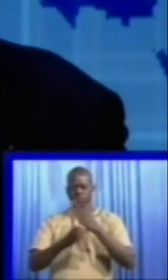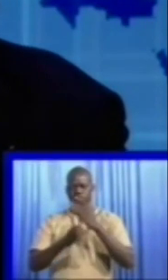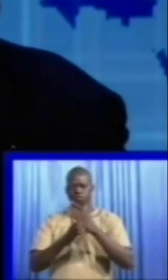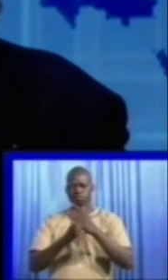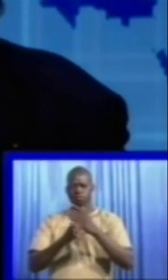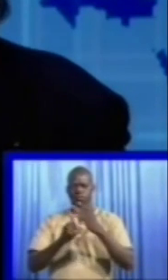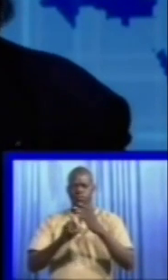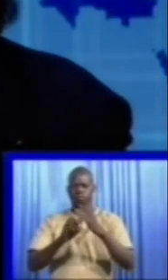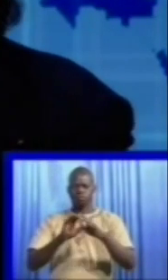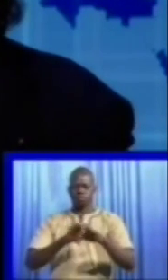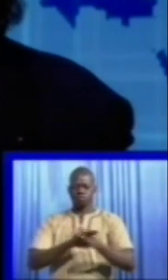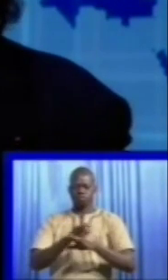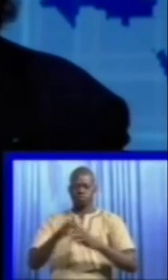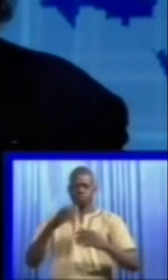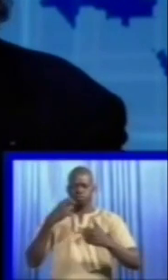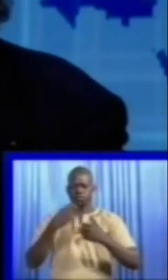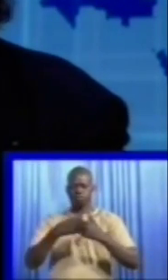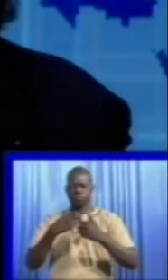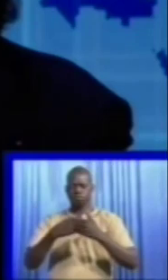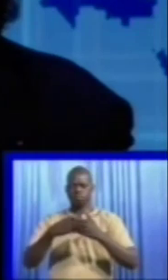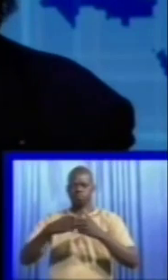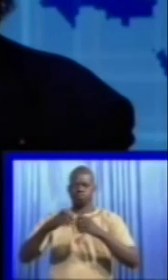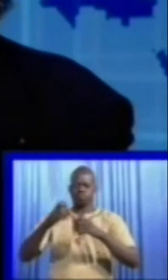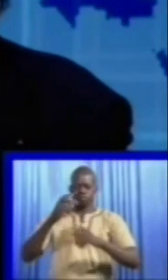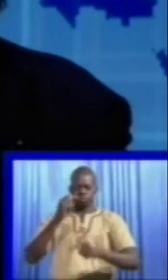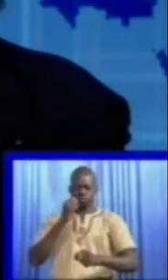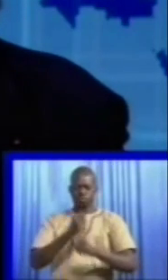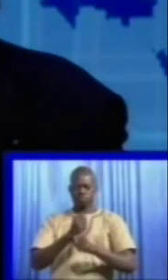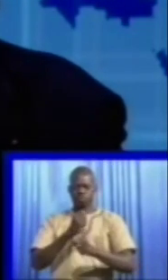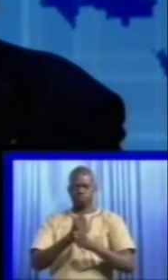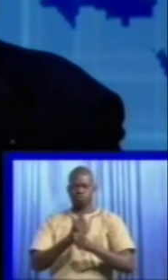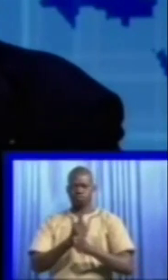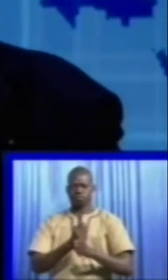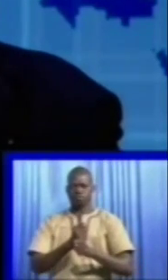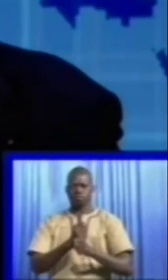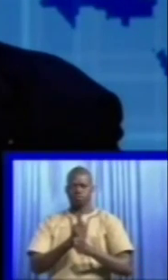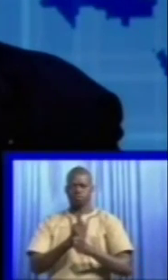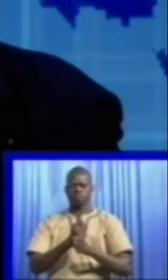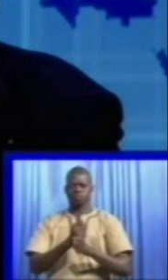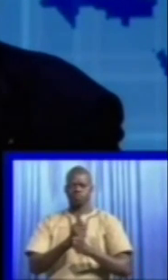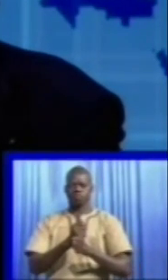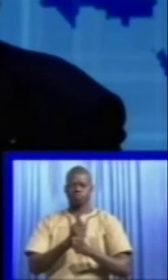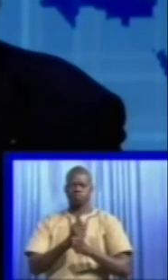sur la difficulté de l'exercice du métier. Vous savez,